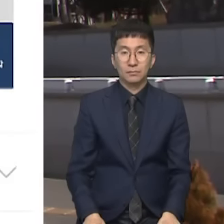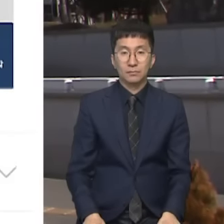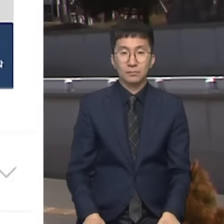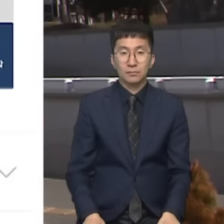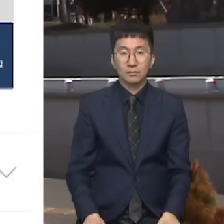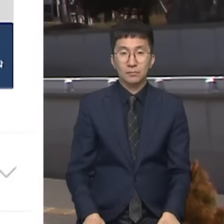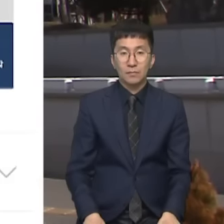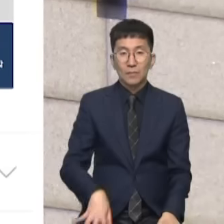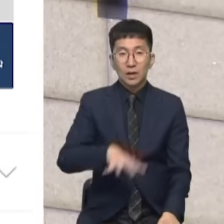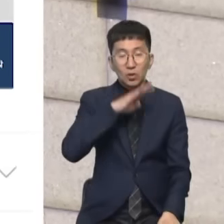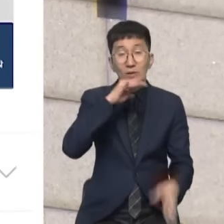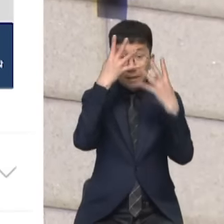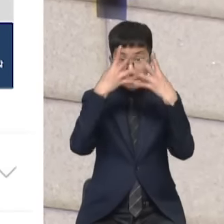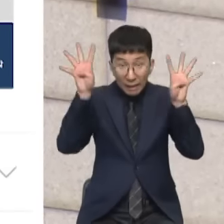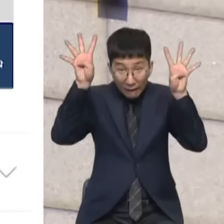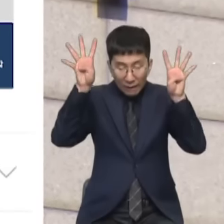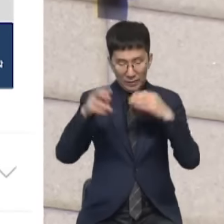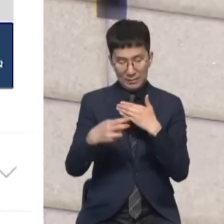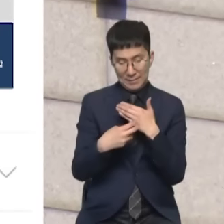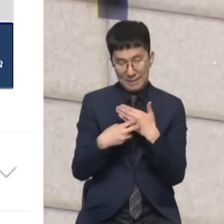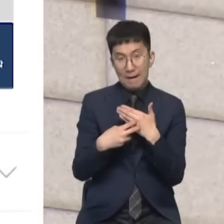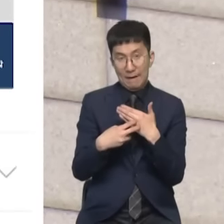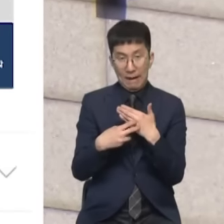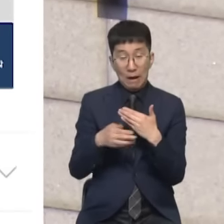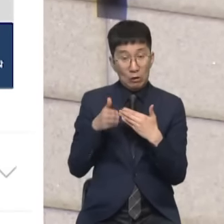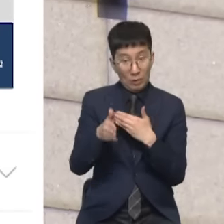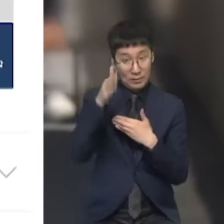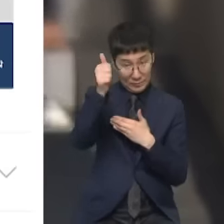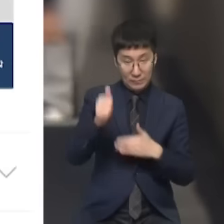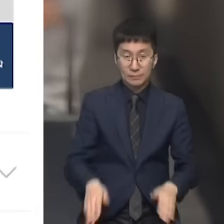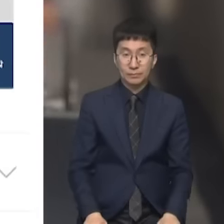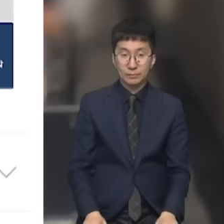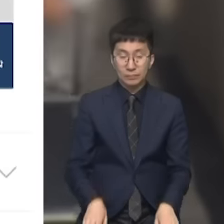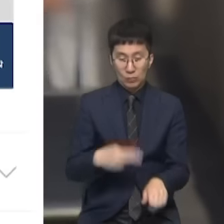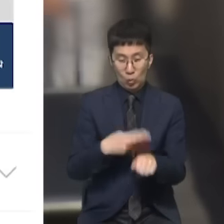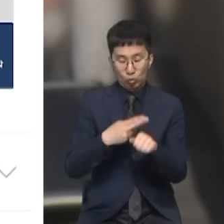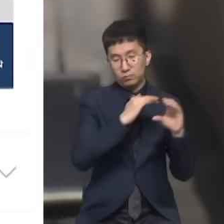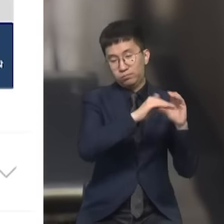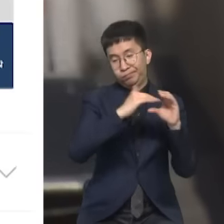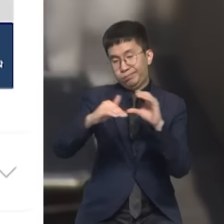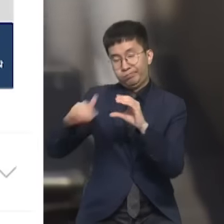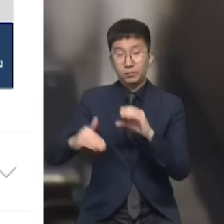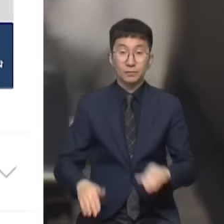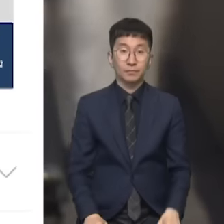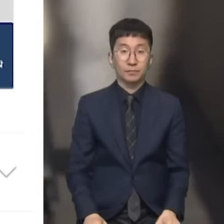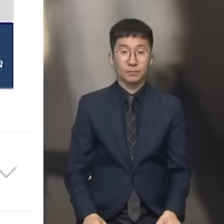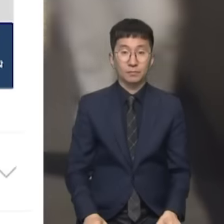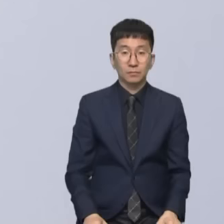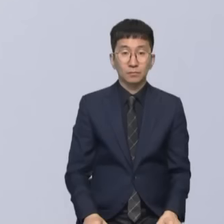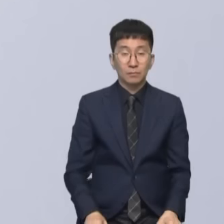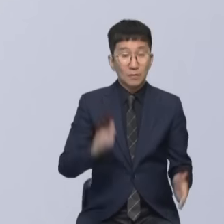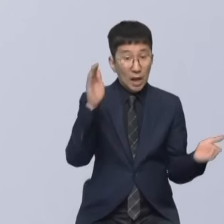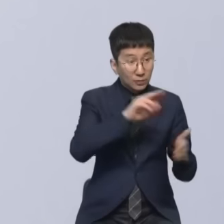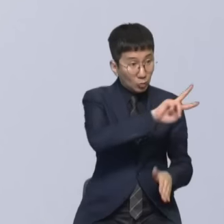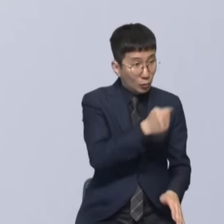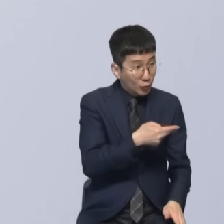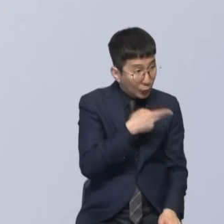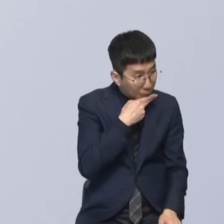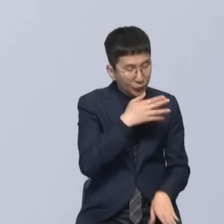이은직 연세대 의과대학 학장이 전체 교수회의를 진행한 뒤 교수들에게 보낸 서신입니다. 돌아오지 않는